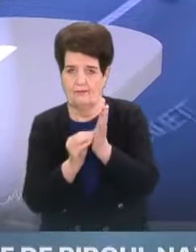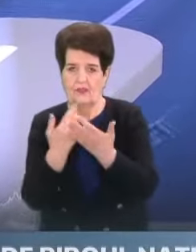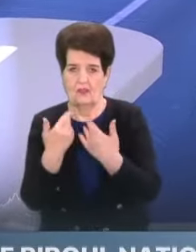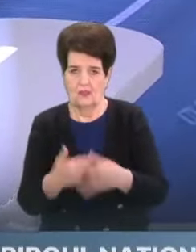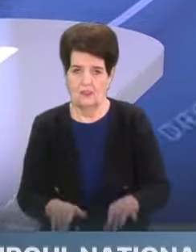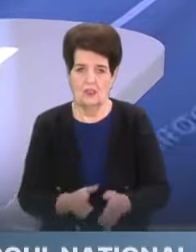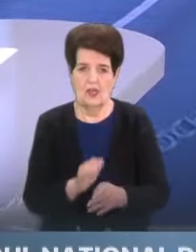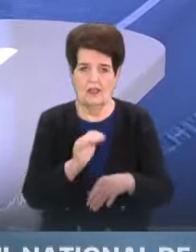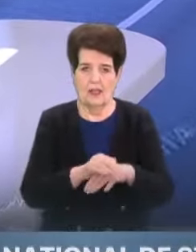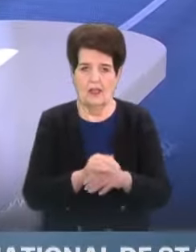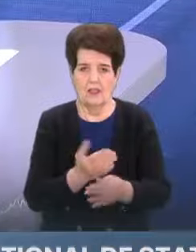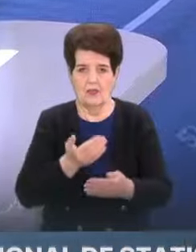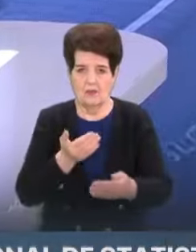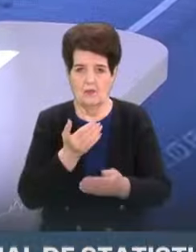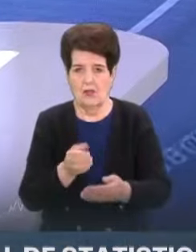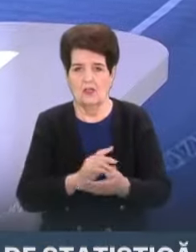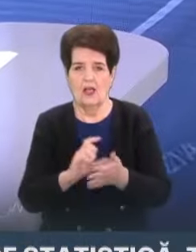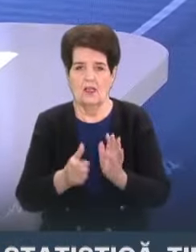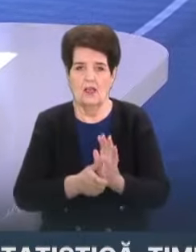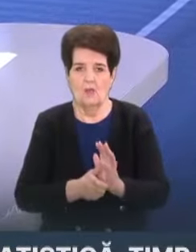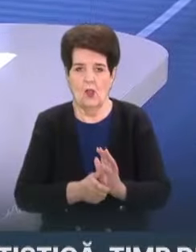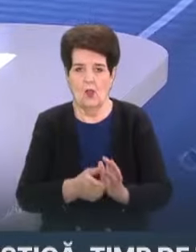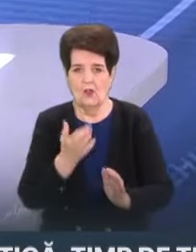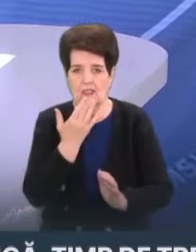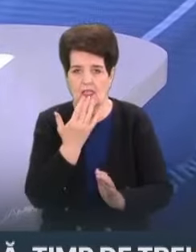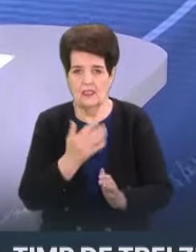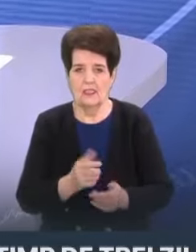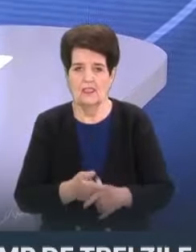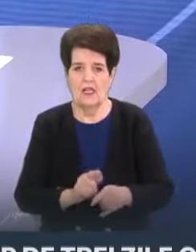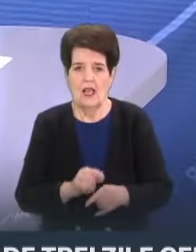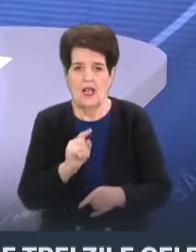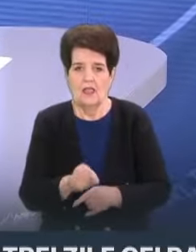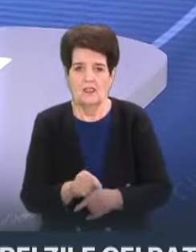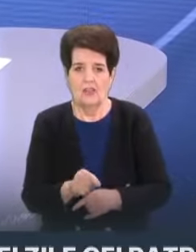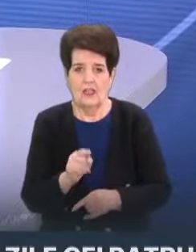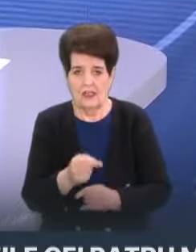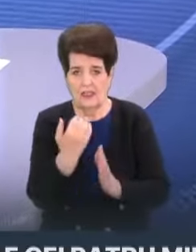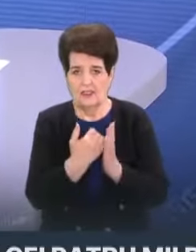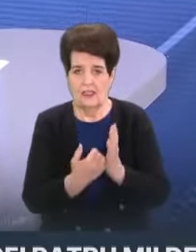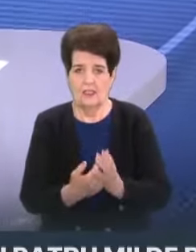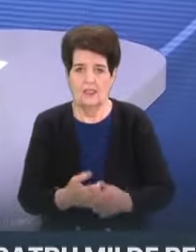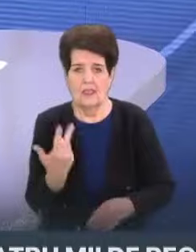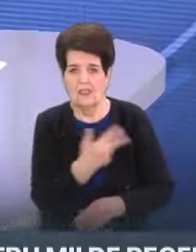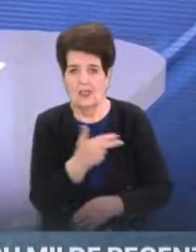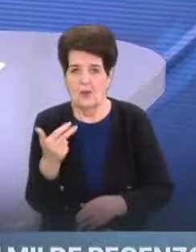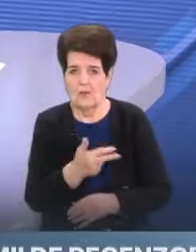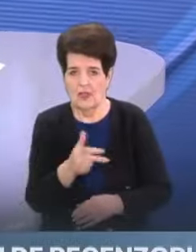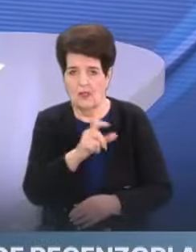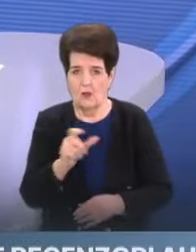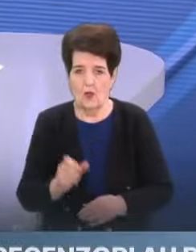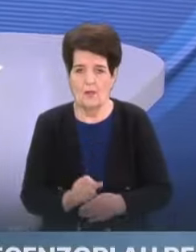datelor preliminare oferite de Biroul Național de Statistică, timp de 3 zile, cei 4.000 de recensori au reușit să viziteze